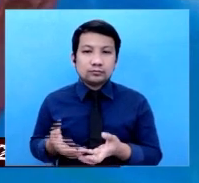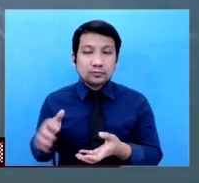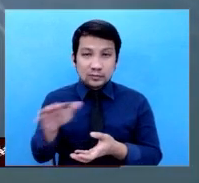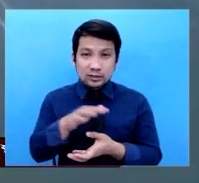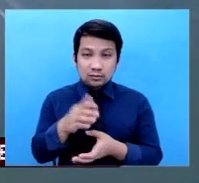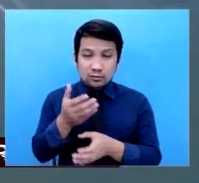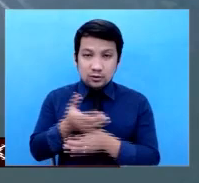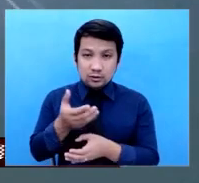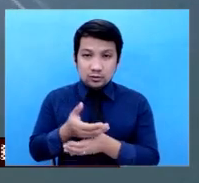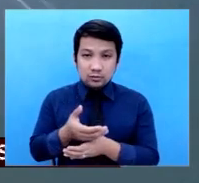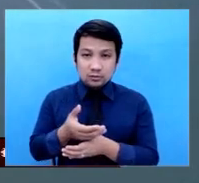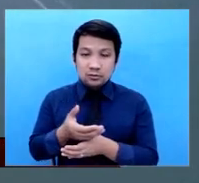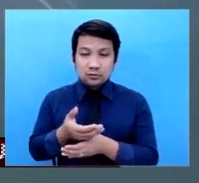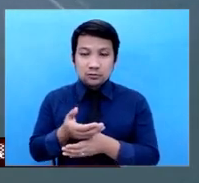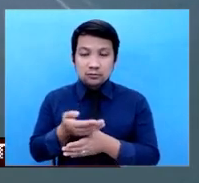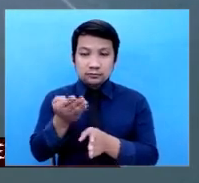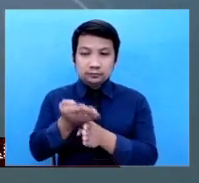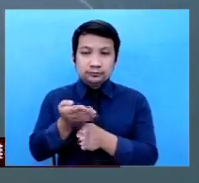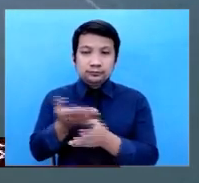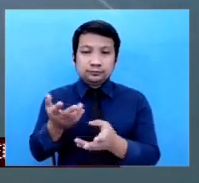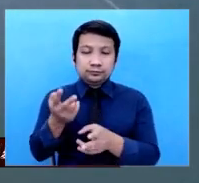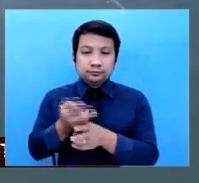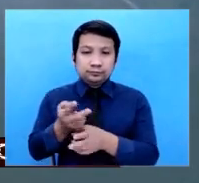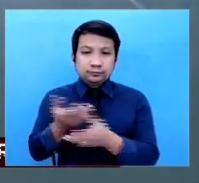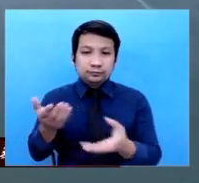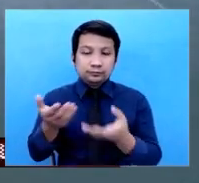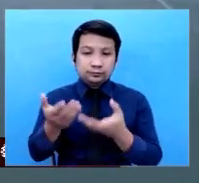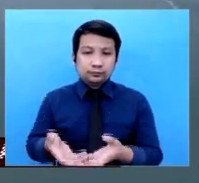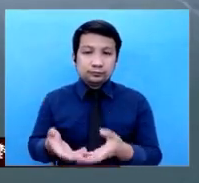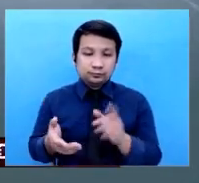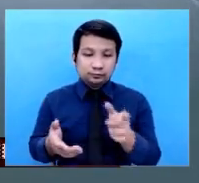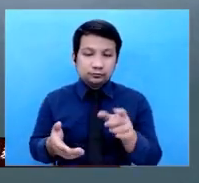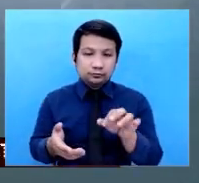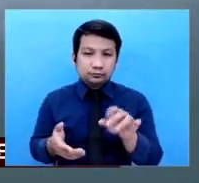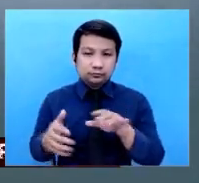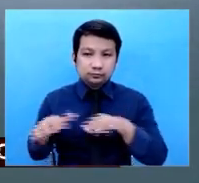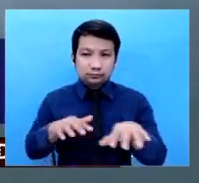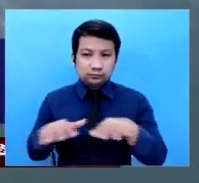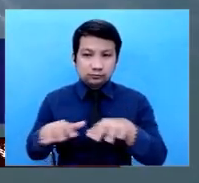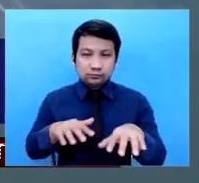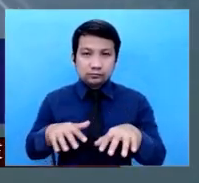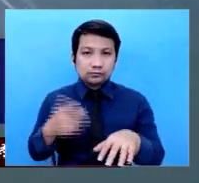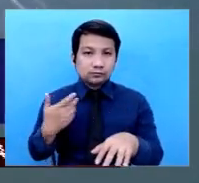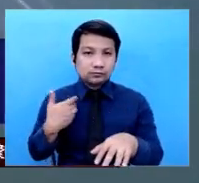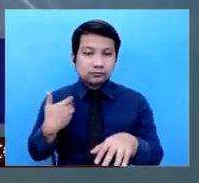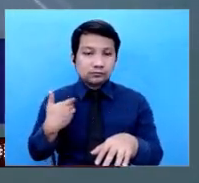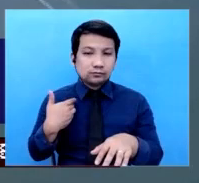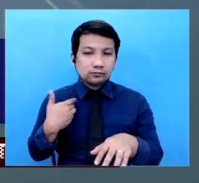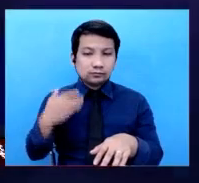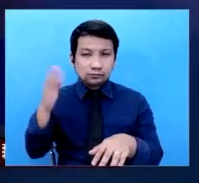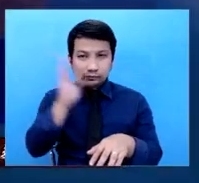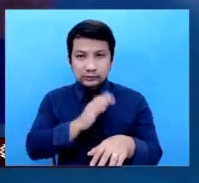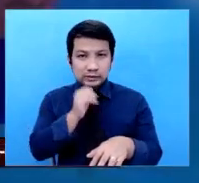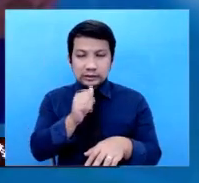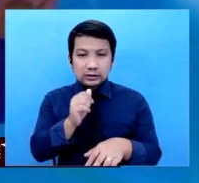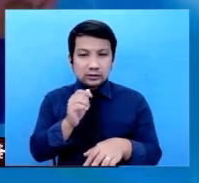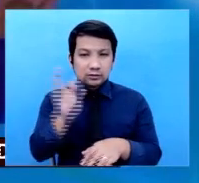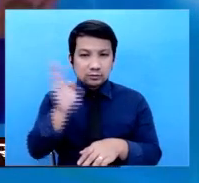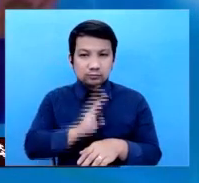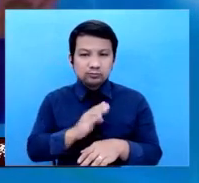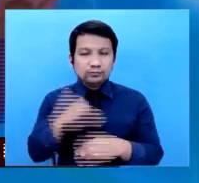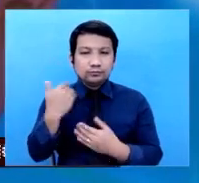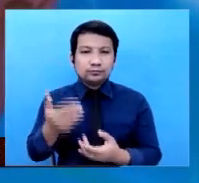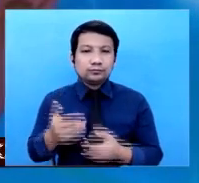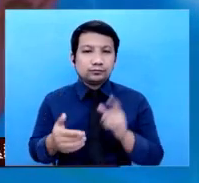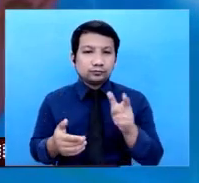sasakyan. Naapektuhan din daw ng 2013 earthquake ang tulay, pero hindi naman daw ito nasira.